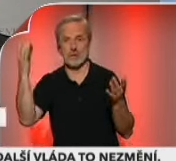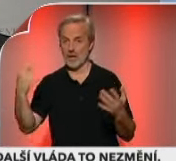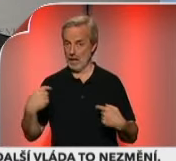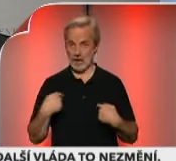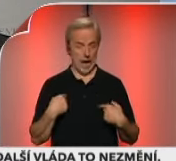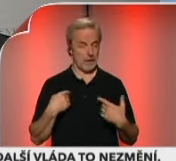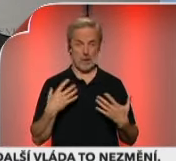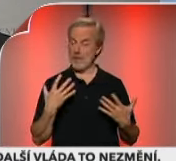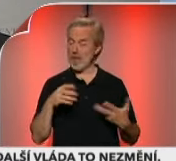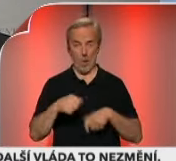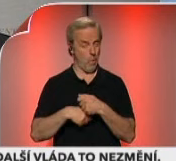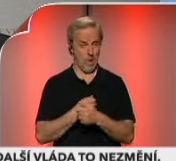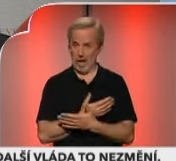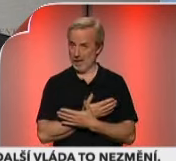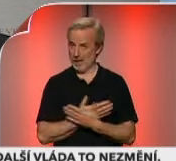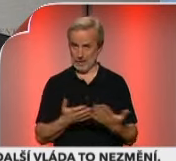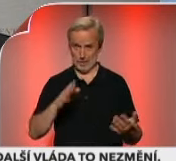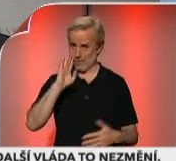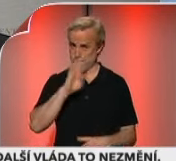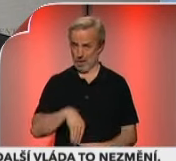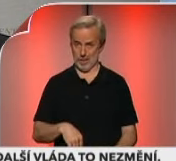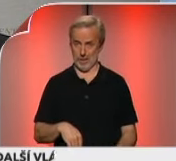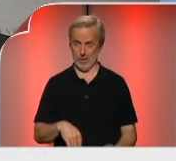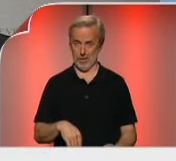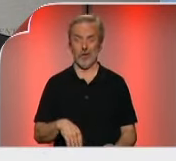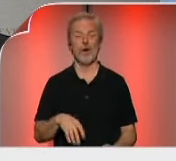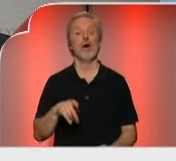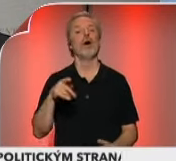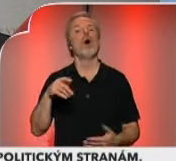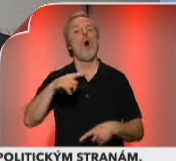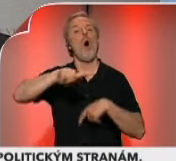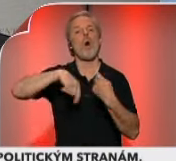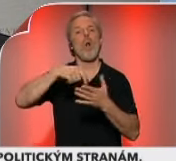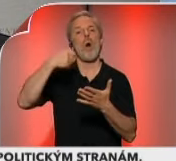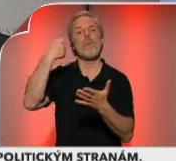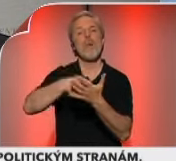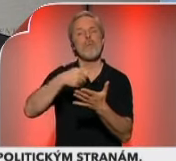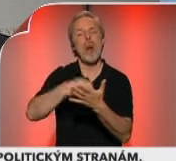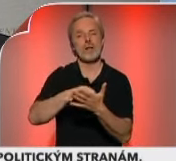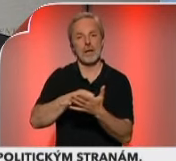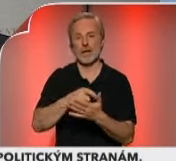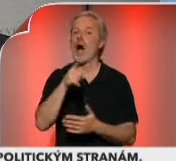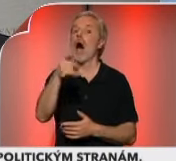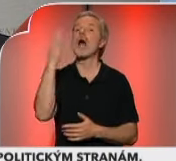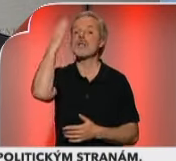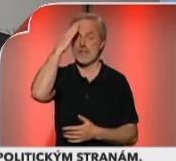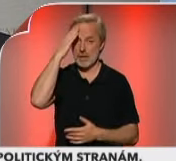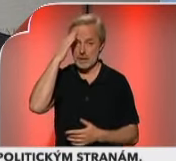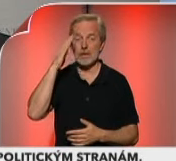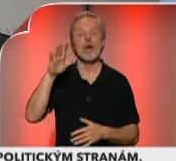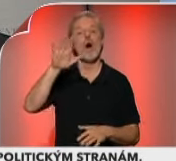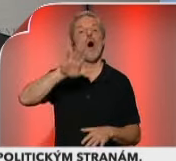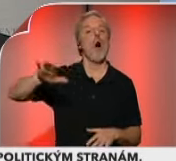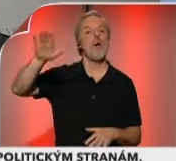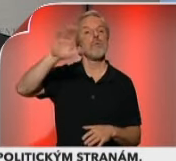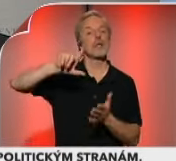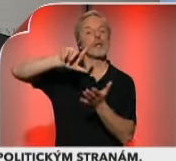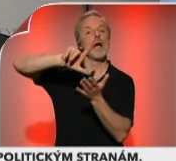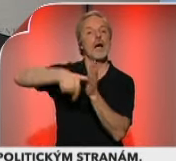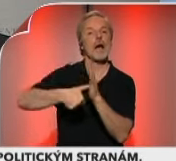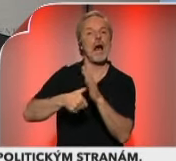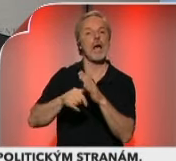nic ve smyslu poplatků zřejmě měl na mysli eh poplatky v moravsko-slezském kraji kde proto hlasovalo